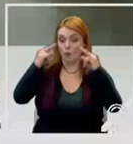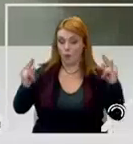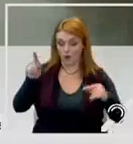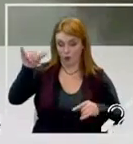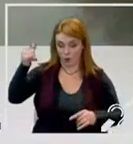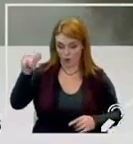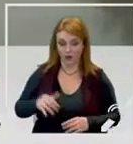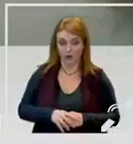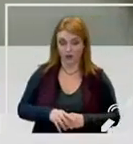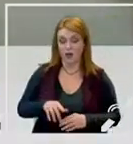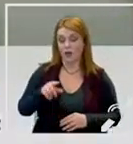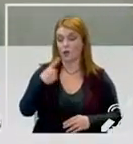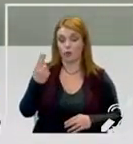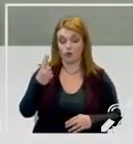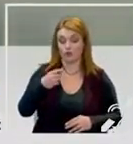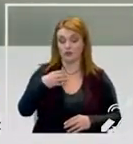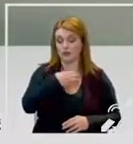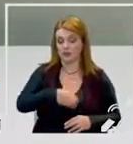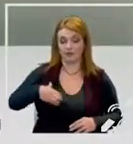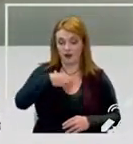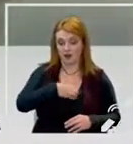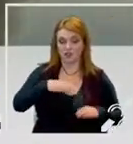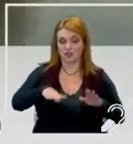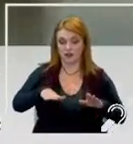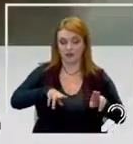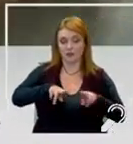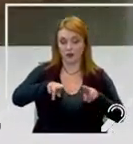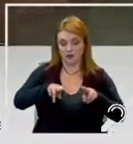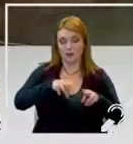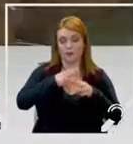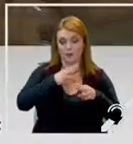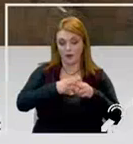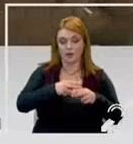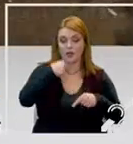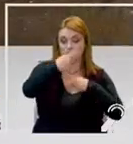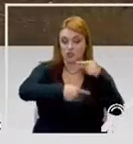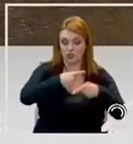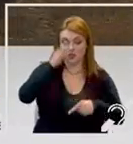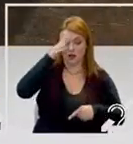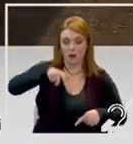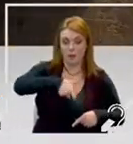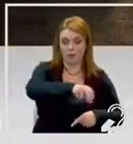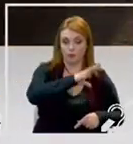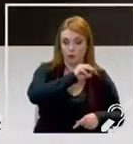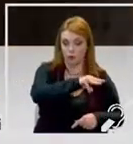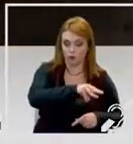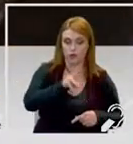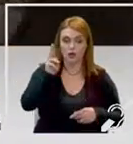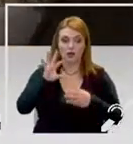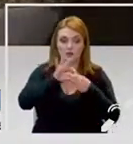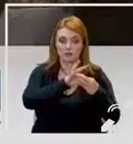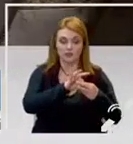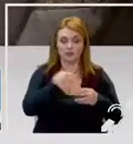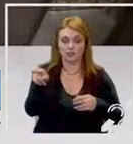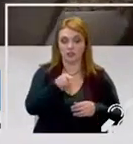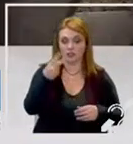Ungheni e una dintre cele mai importante treceri feroviare peste râul Prut, care face legătura între cele două maluri.